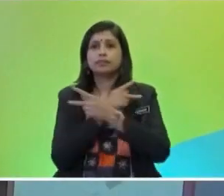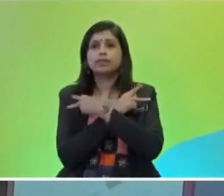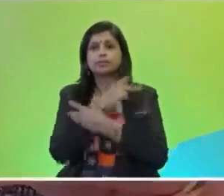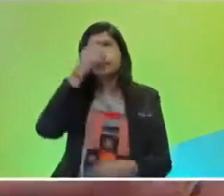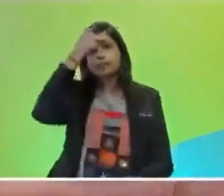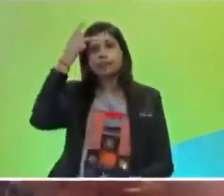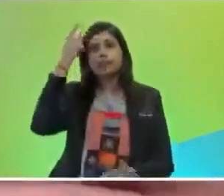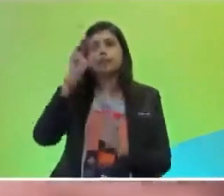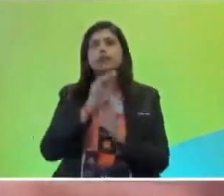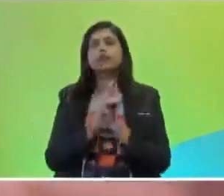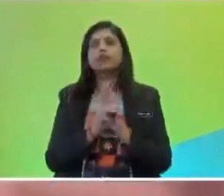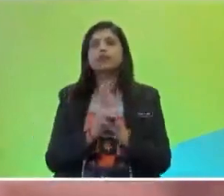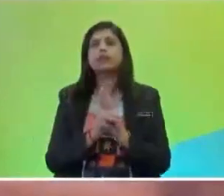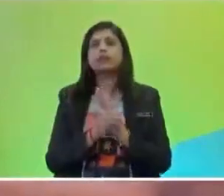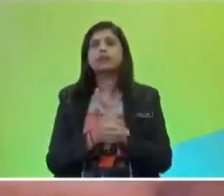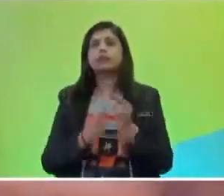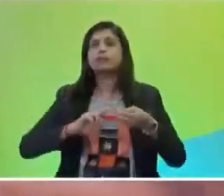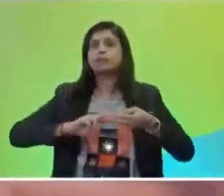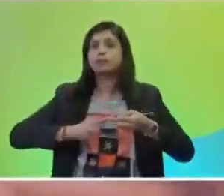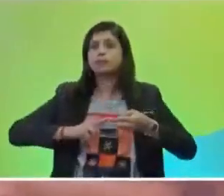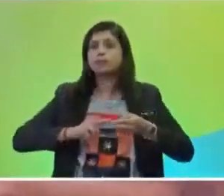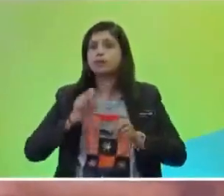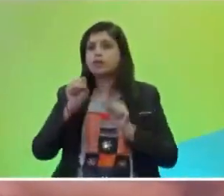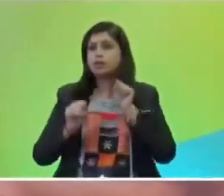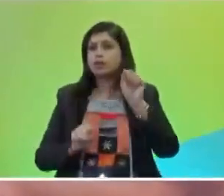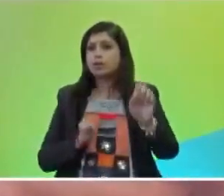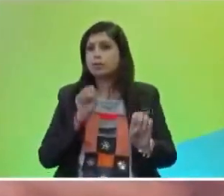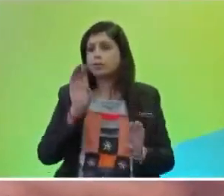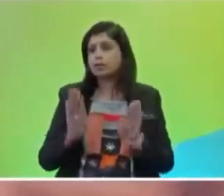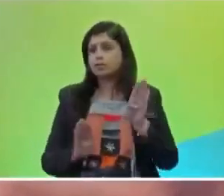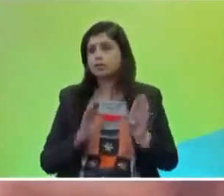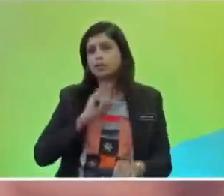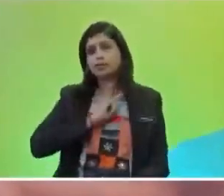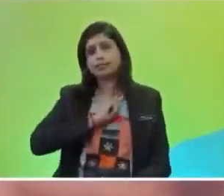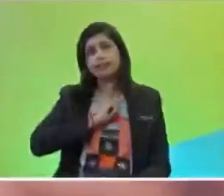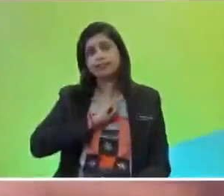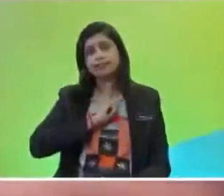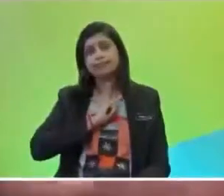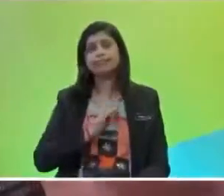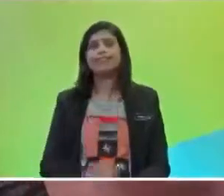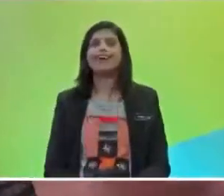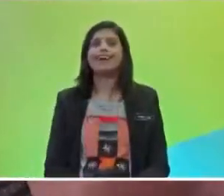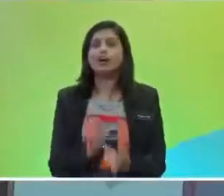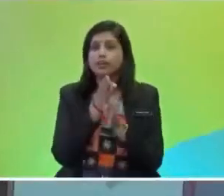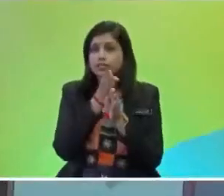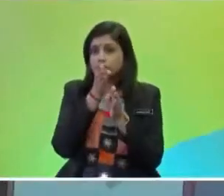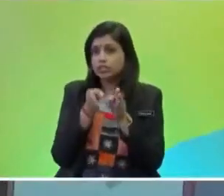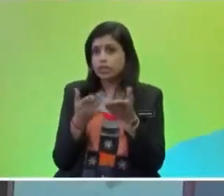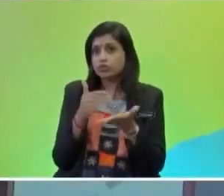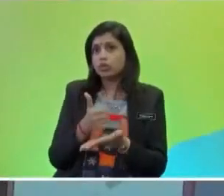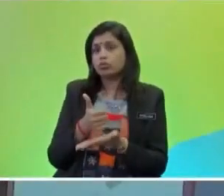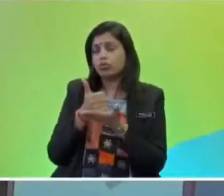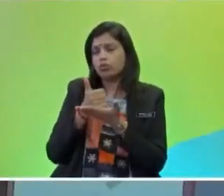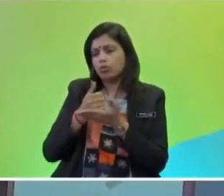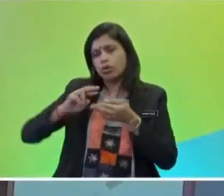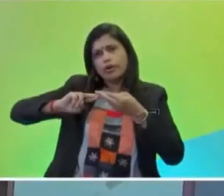kerana membaiki basikal saya. So jiran di sini dia membaiki basikalnya. So dia nak memberi suatu hadiah